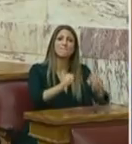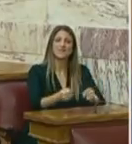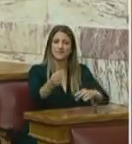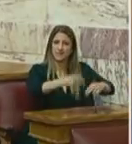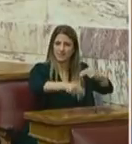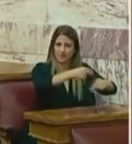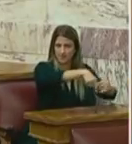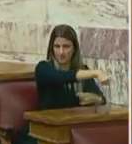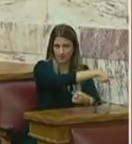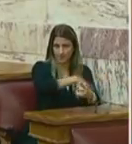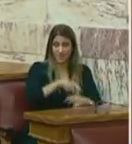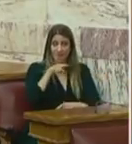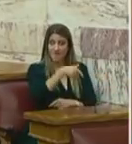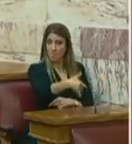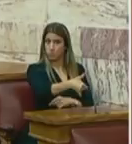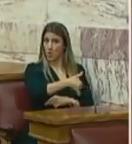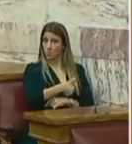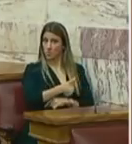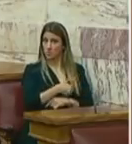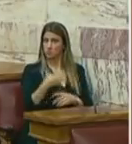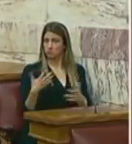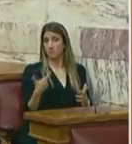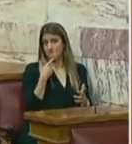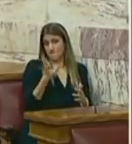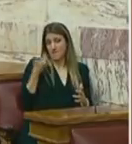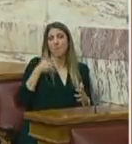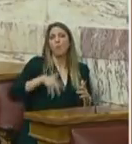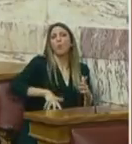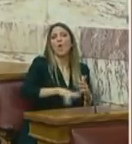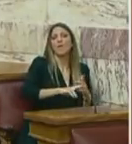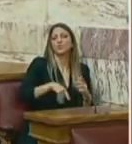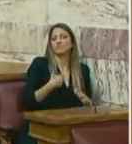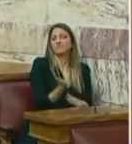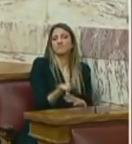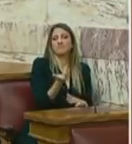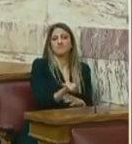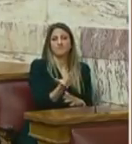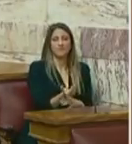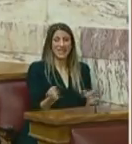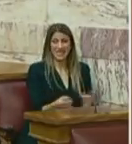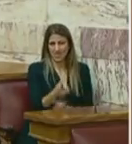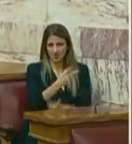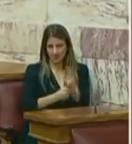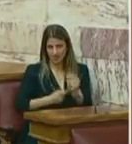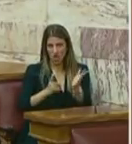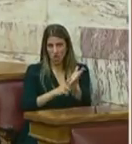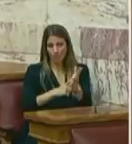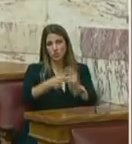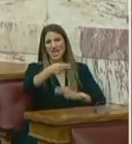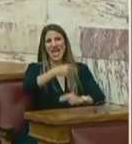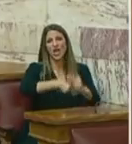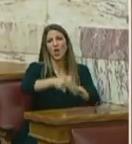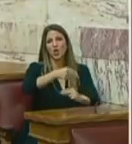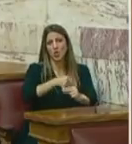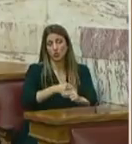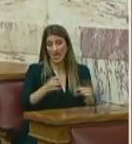η ίδια η Νέα Δημοκρατία είχε θέσει, μάλιστα ως προϋπόθεση, σας θυμίζω, σε οποιαδήποτε συζήτηση για τον εκλογικό νόμο, όταν φέραμε σε